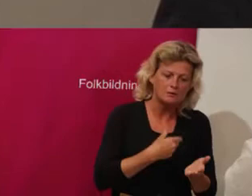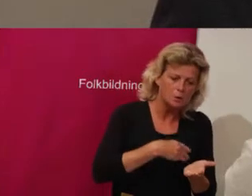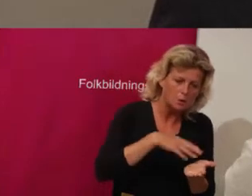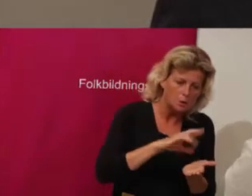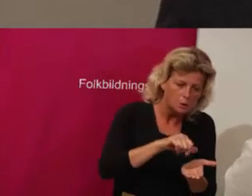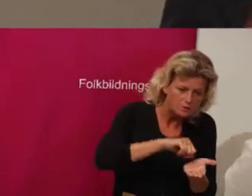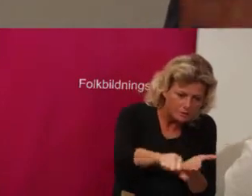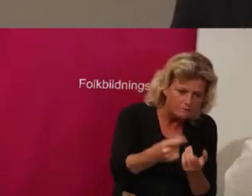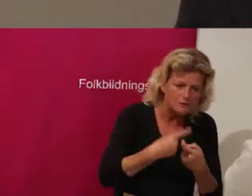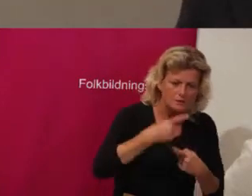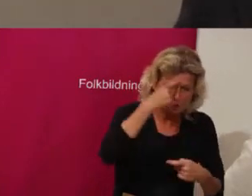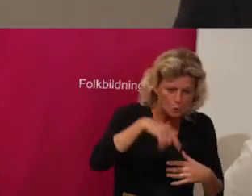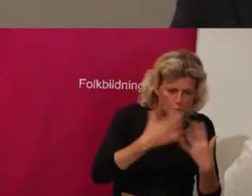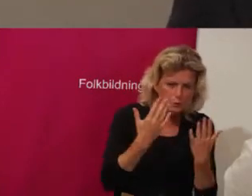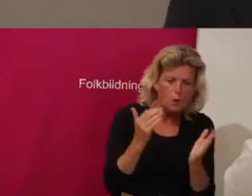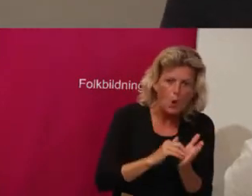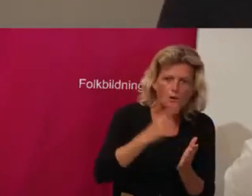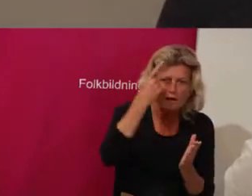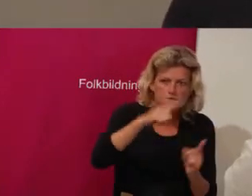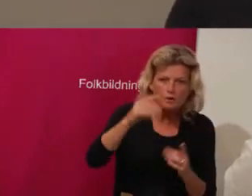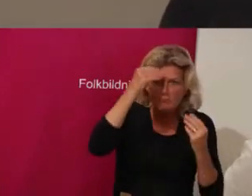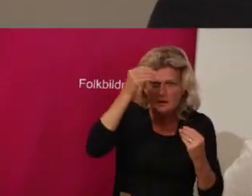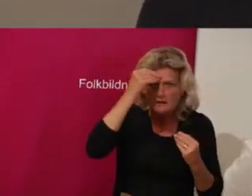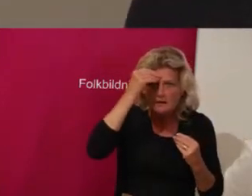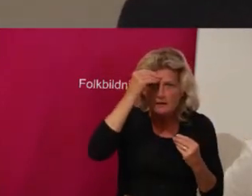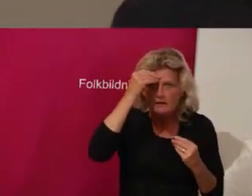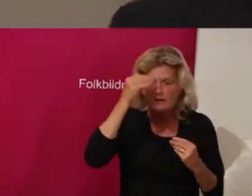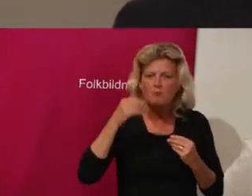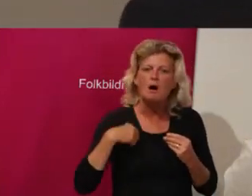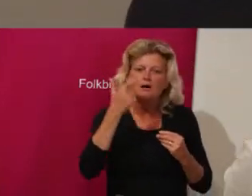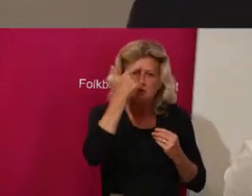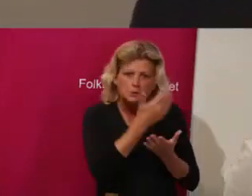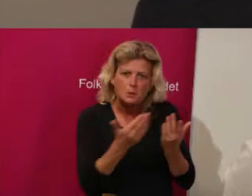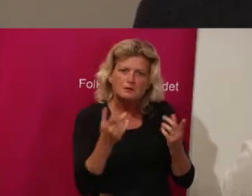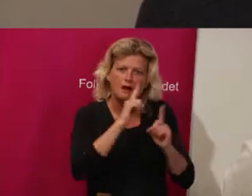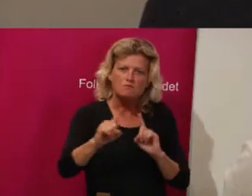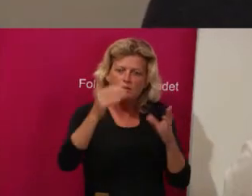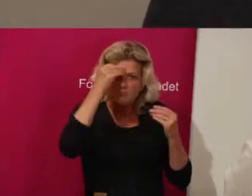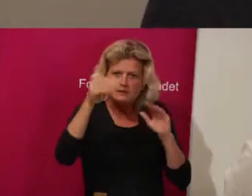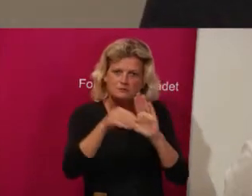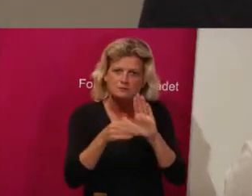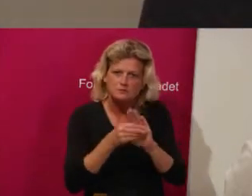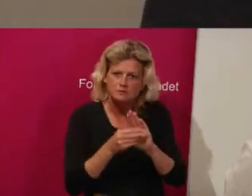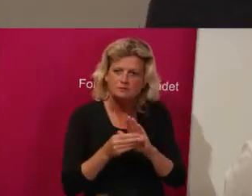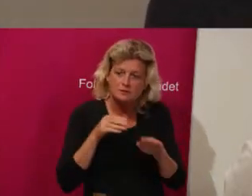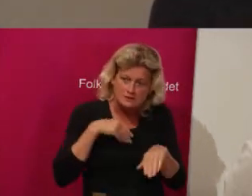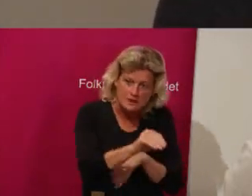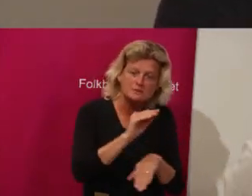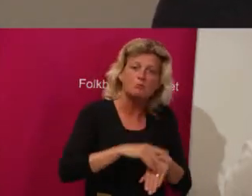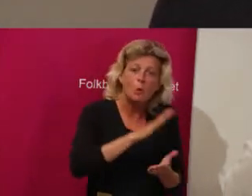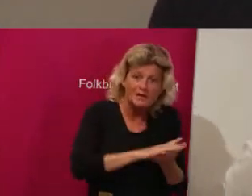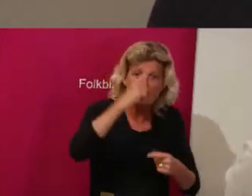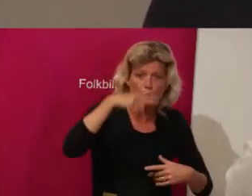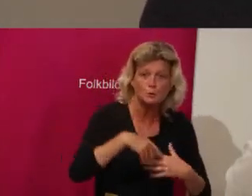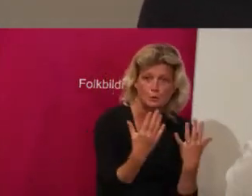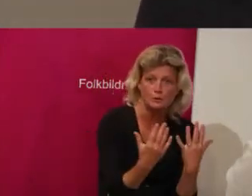folkbildning. Man tänker inte att en så stor del av folkbildningsanslaget faktiskt går till kultur. Fokus har